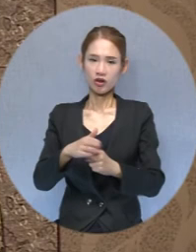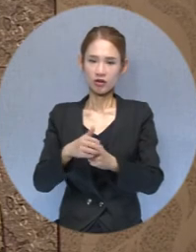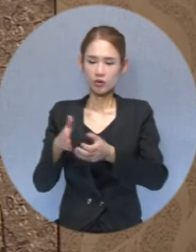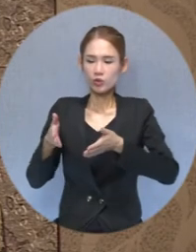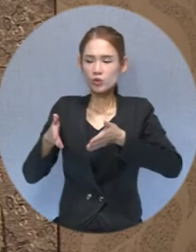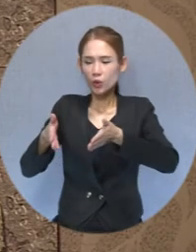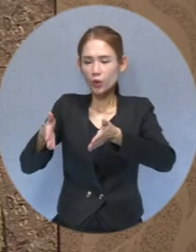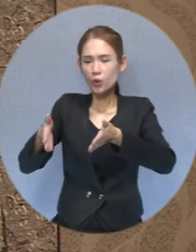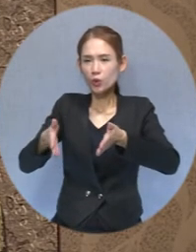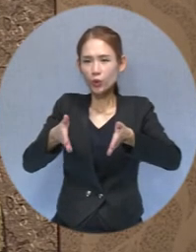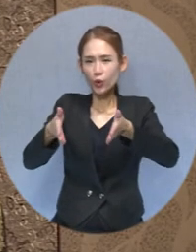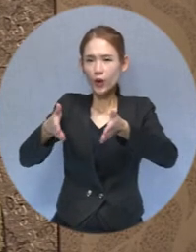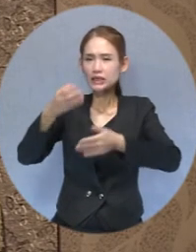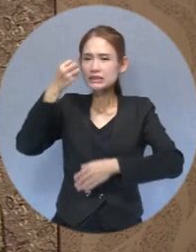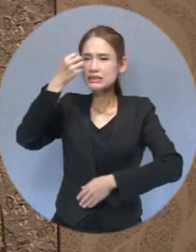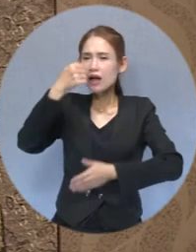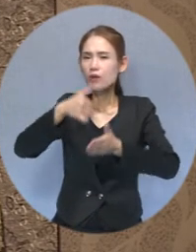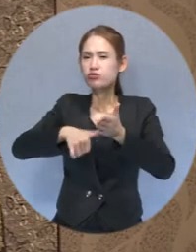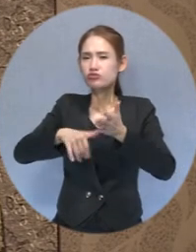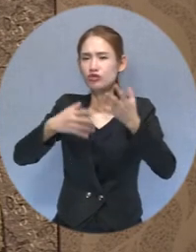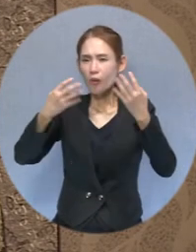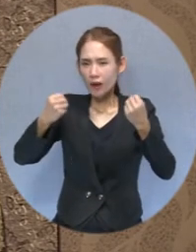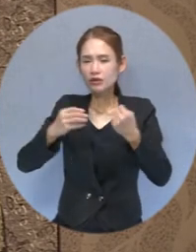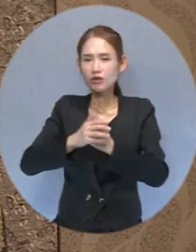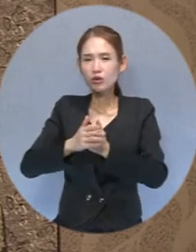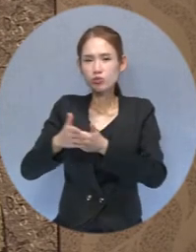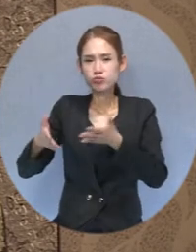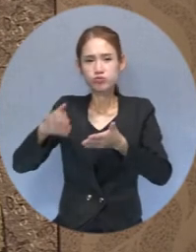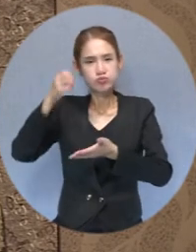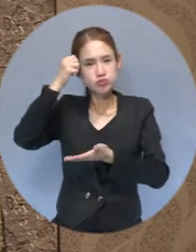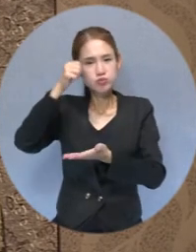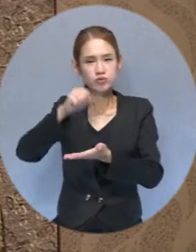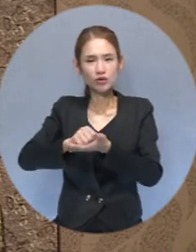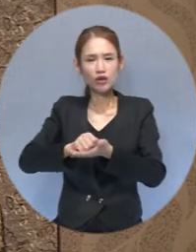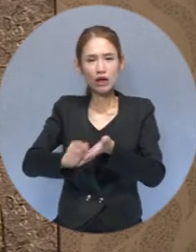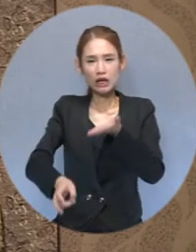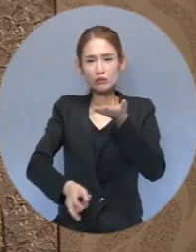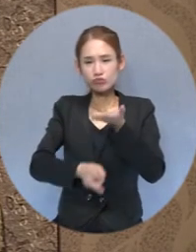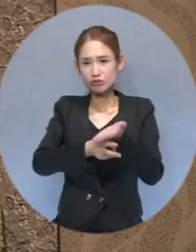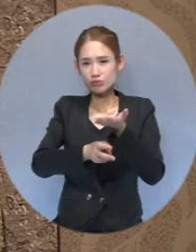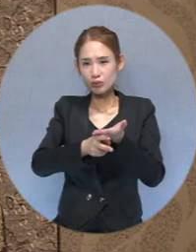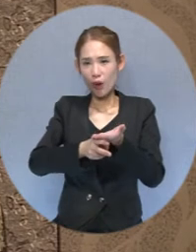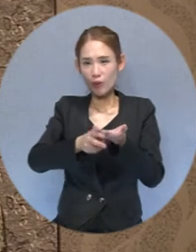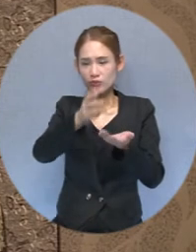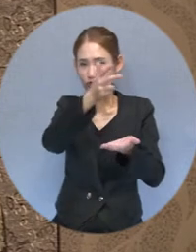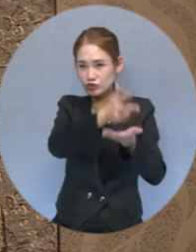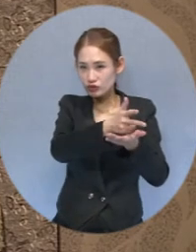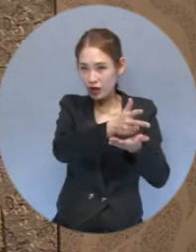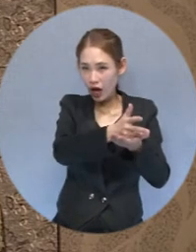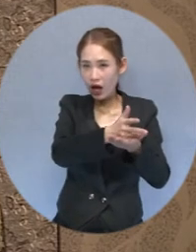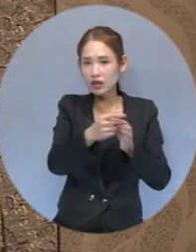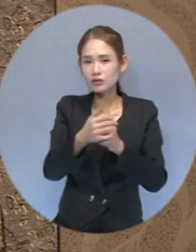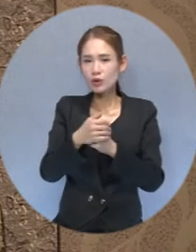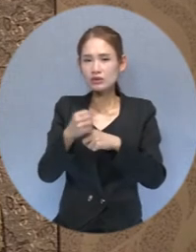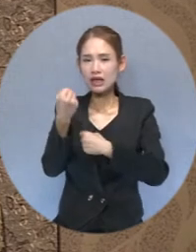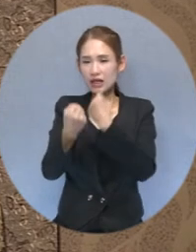참 많습니다. 물론 이제 노점상들도 있고 불법으로 주차된 자전거, 자동차 너무 많아요. 네. 이런